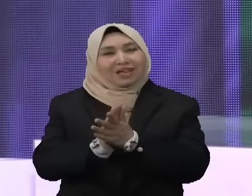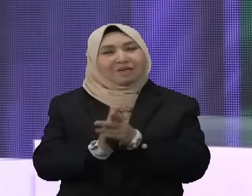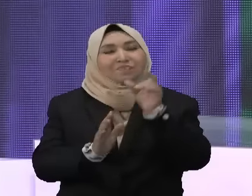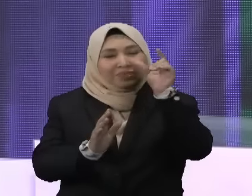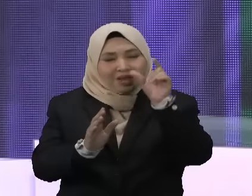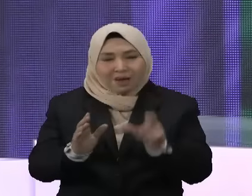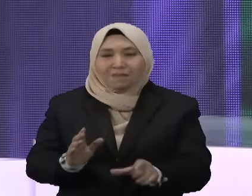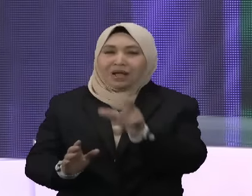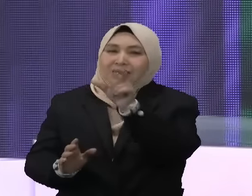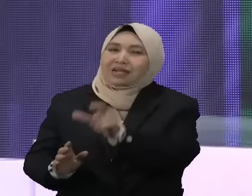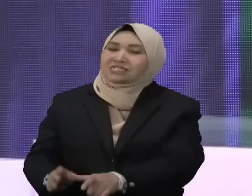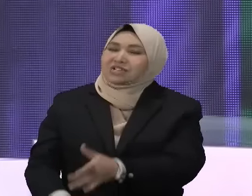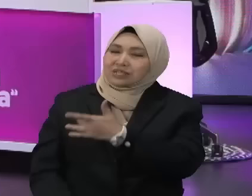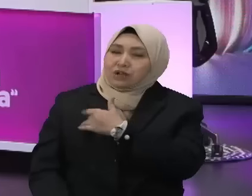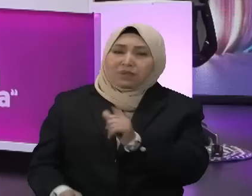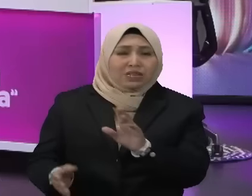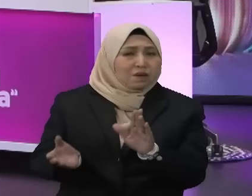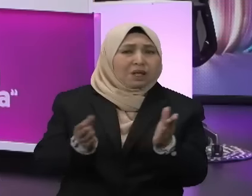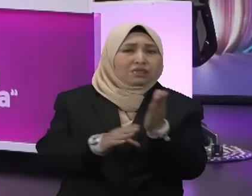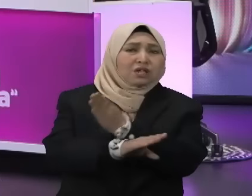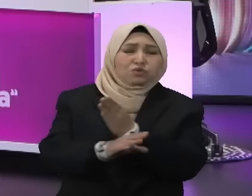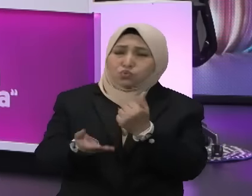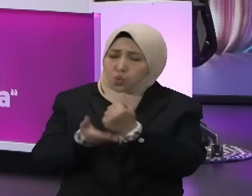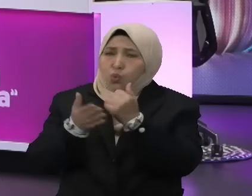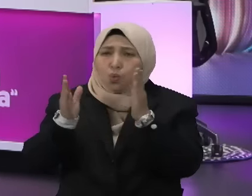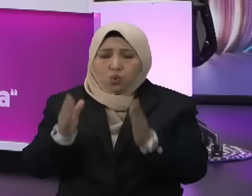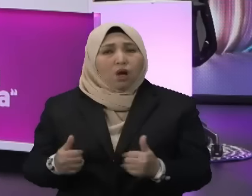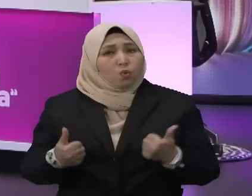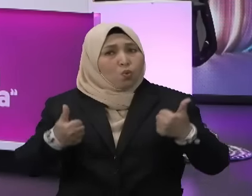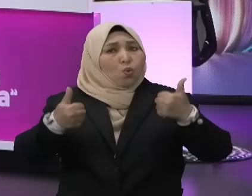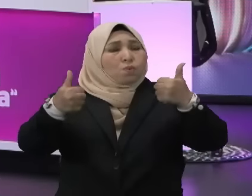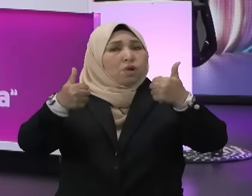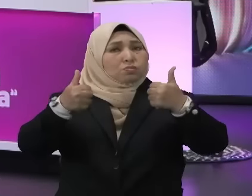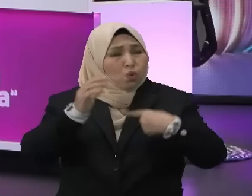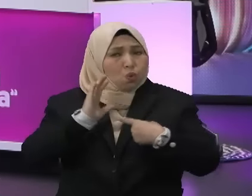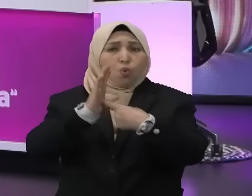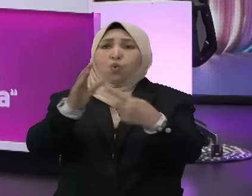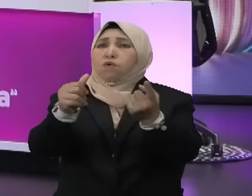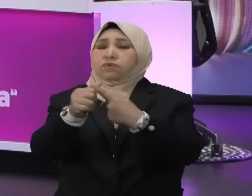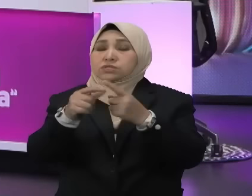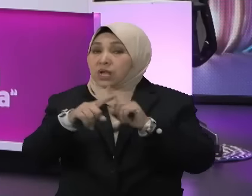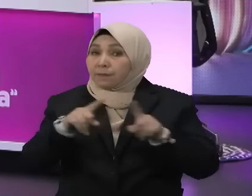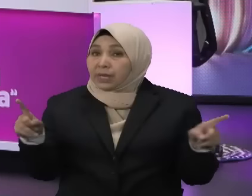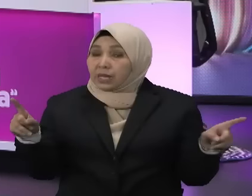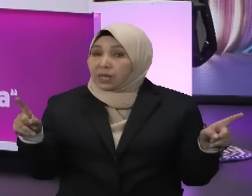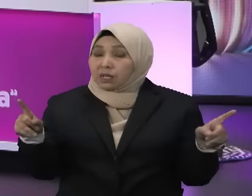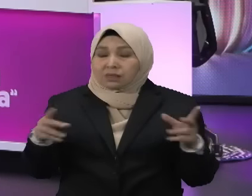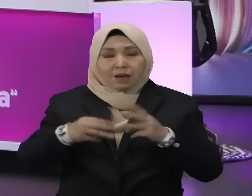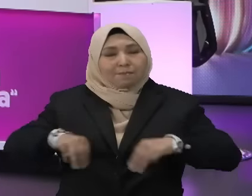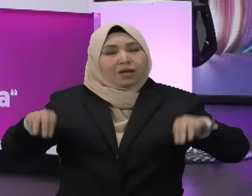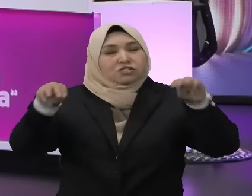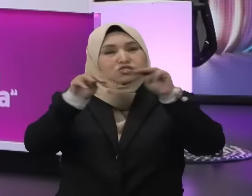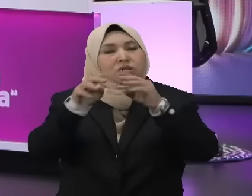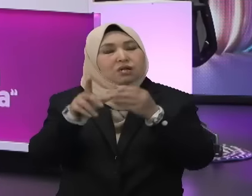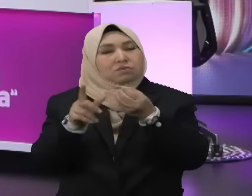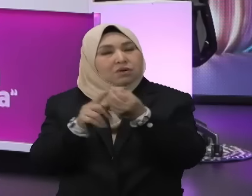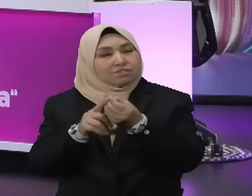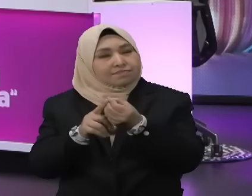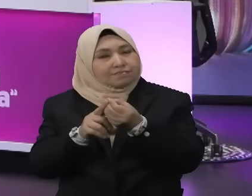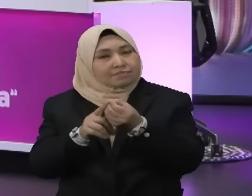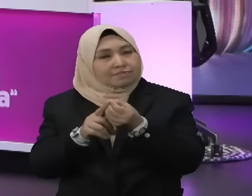tadi, ya, ataupun sahaja. Terbalik juga, ya, tolong orang memang nombor satu, dia muncul awal kan, tapi dekat masjid ke, dekat nak